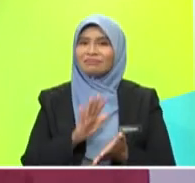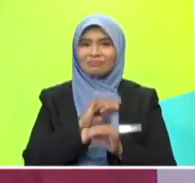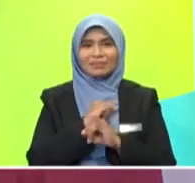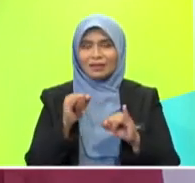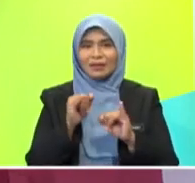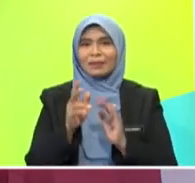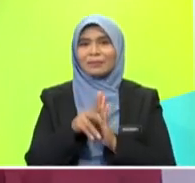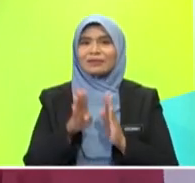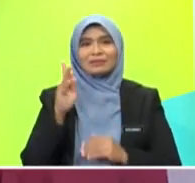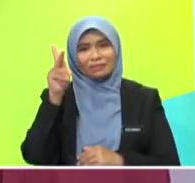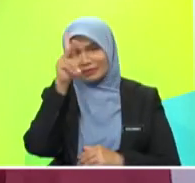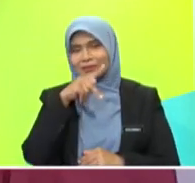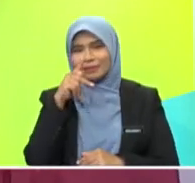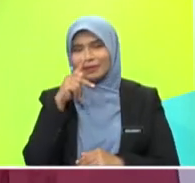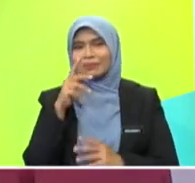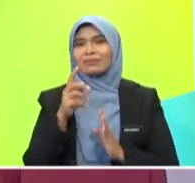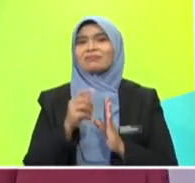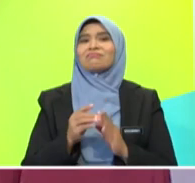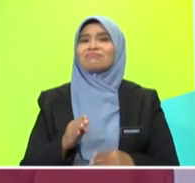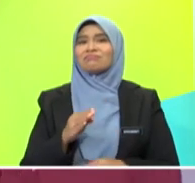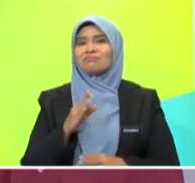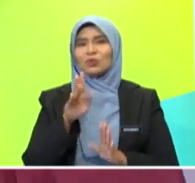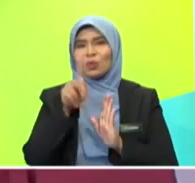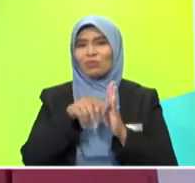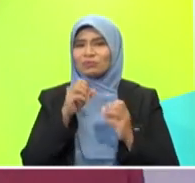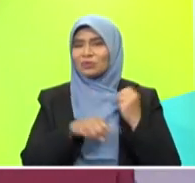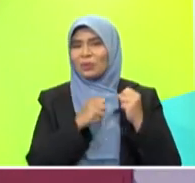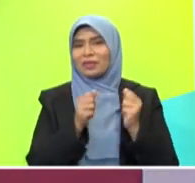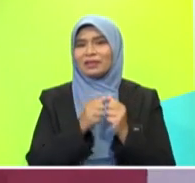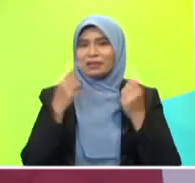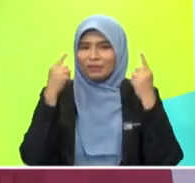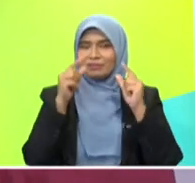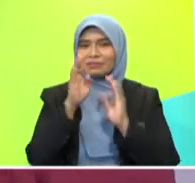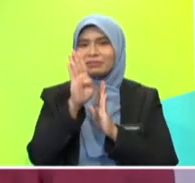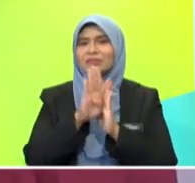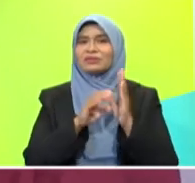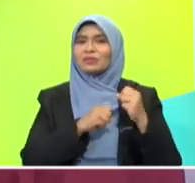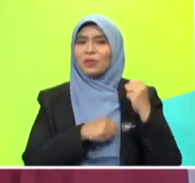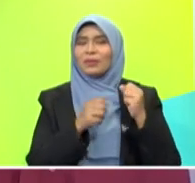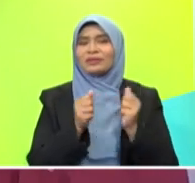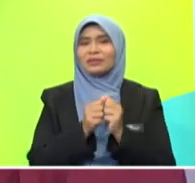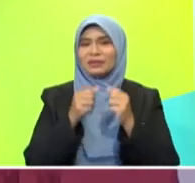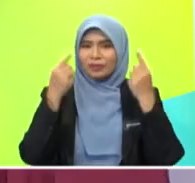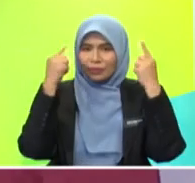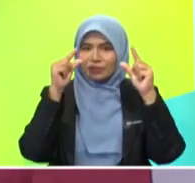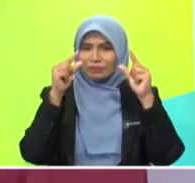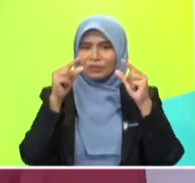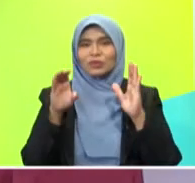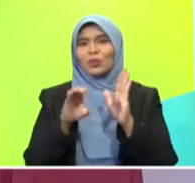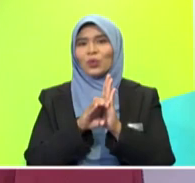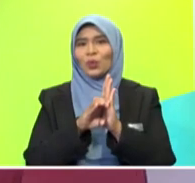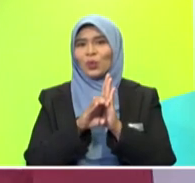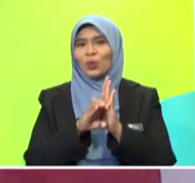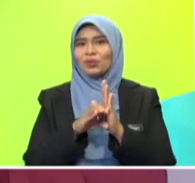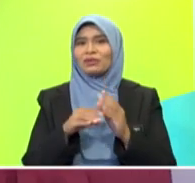bersikap biadab terhadap guru yang kedua bersopan terhadap guru apabila kamu nampak Oh